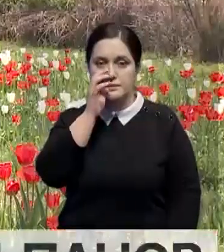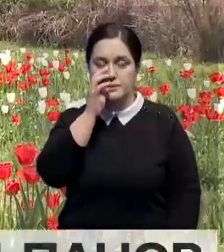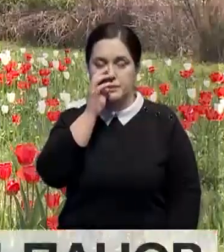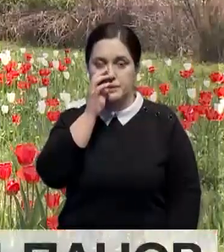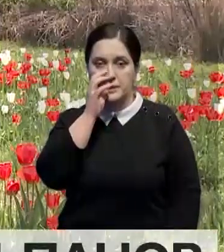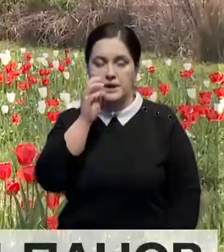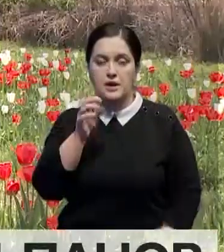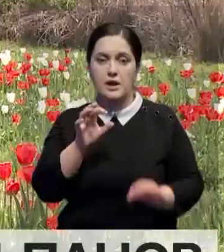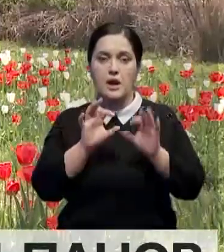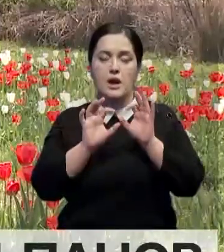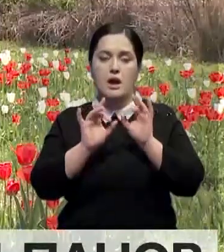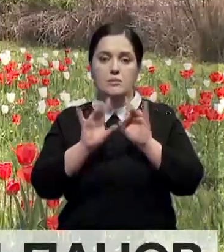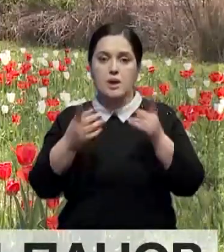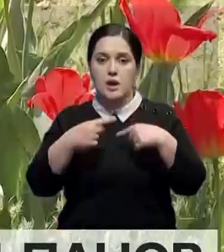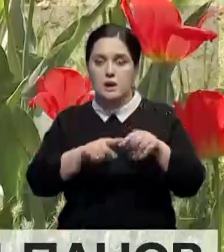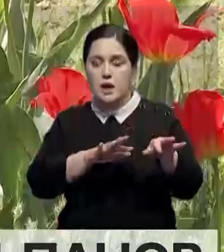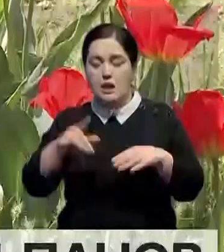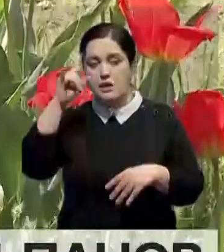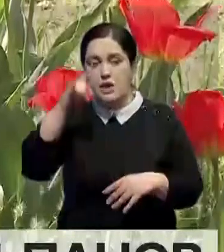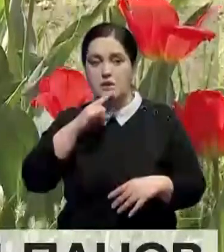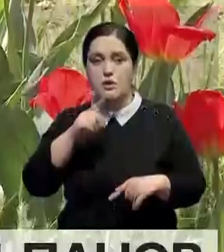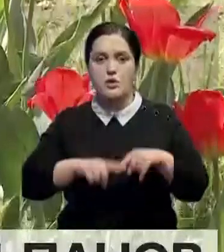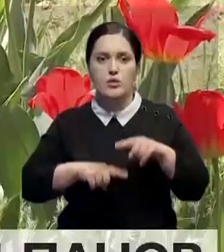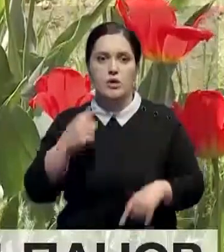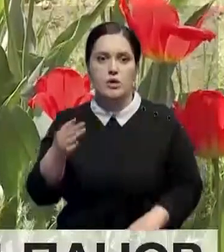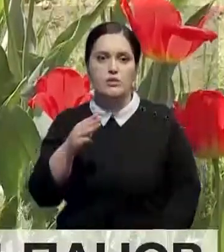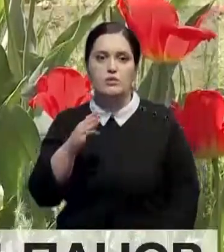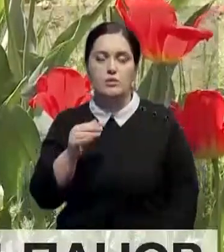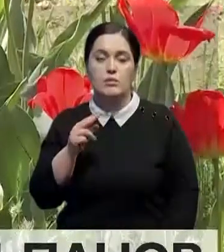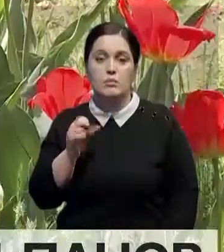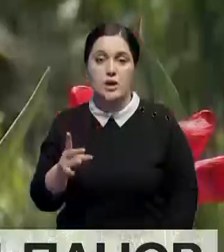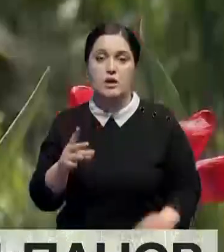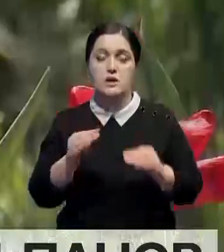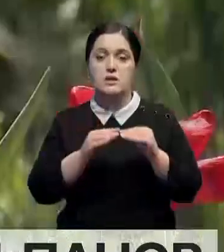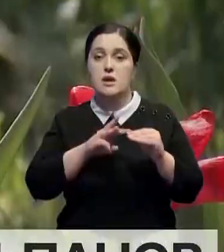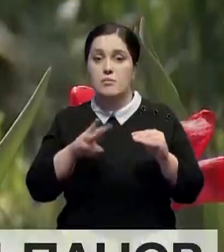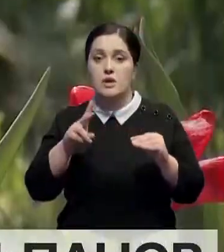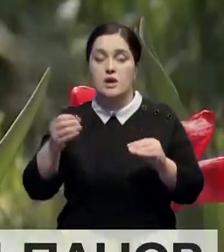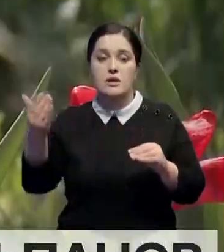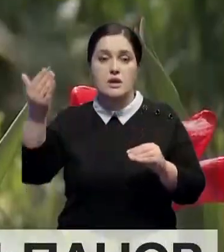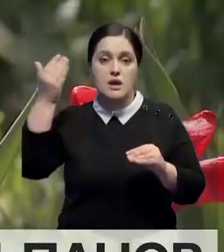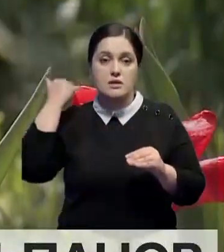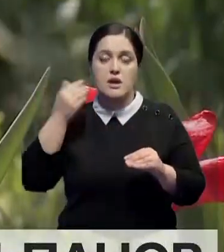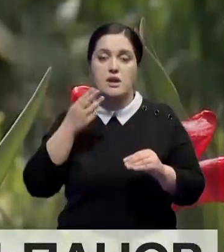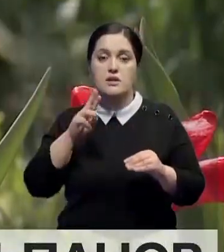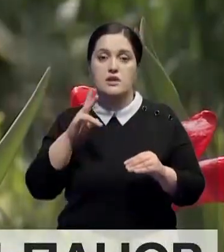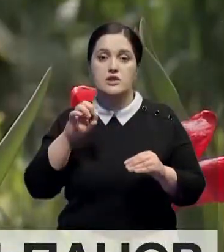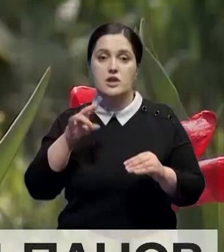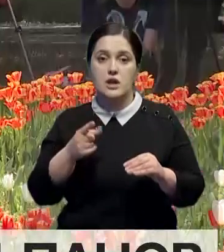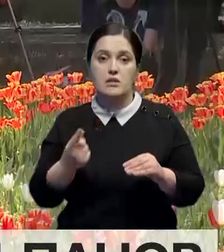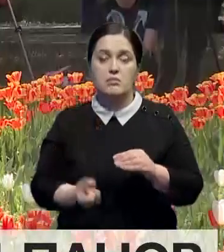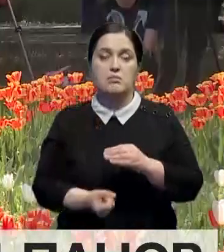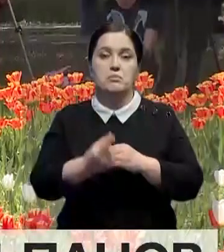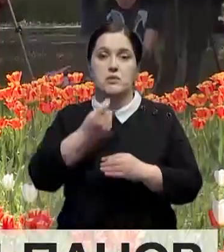По словам организаторов, именно Казахстан является родиной тюльпанов. Более 10 миллионов лет назад в пригорьях Тянь-Шаня появился